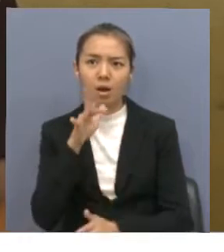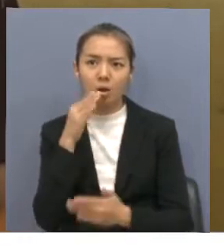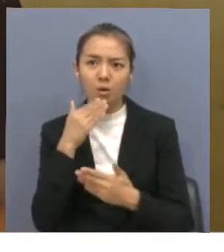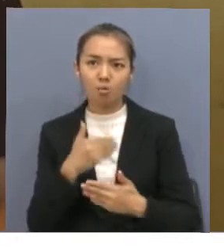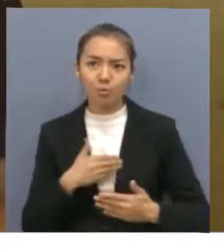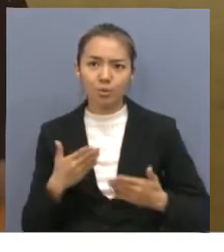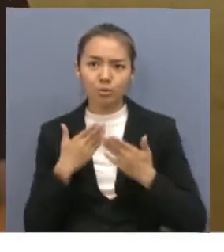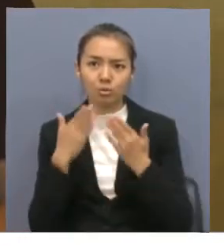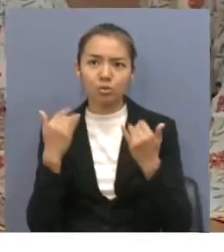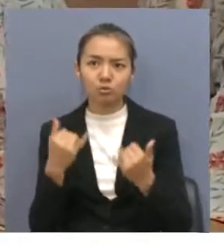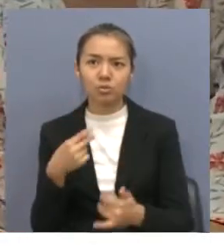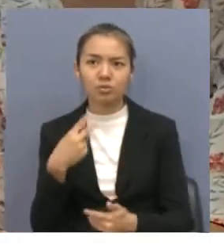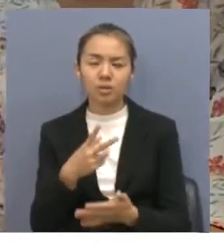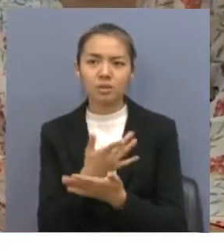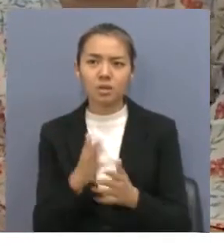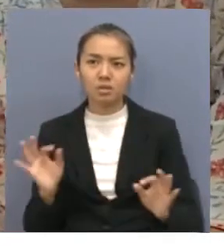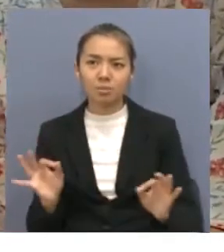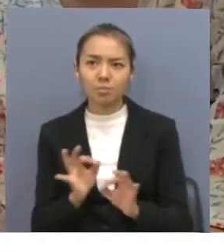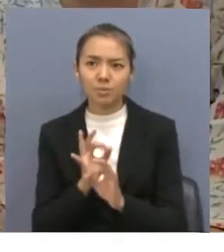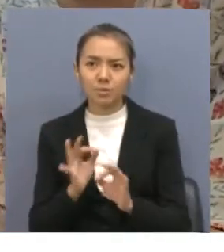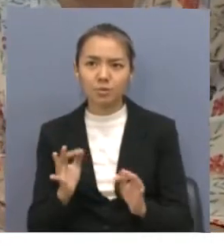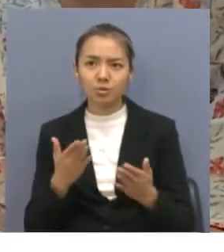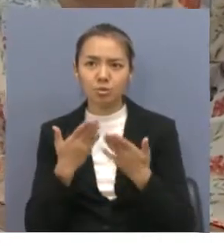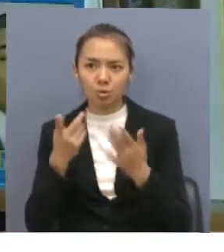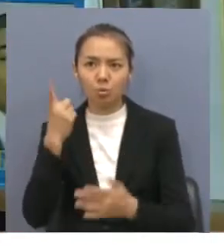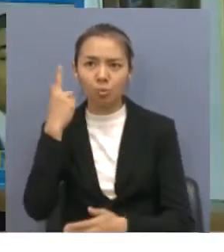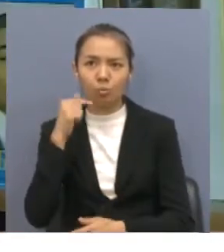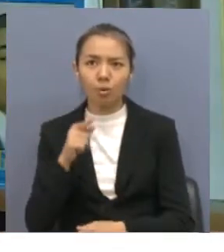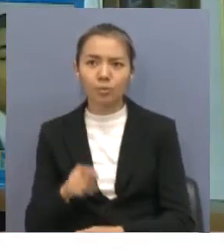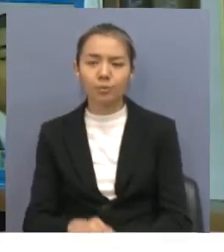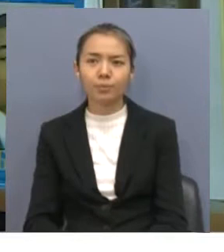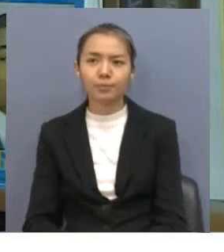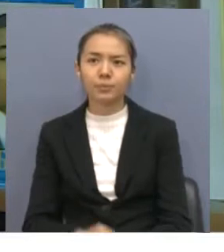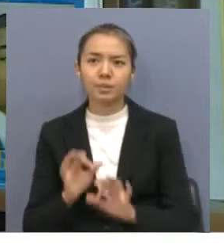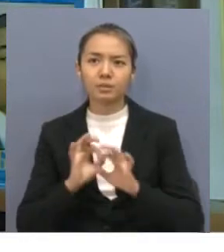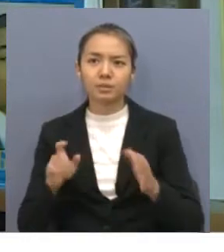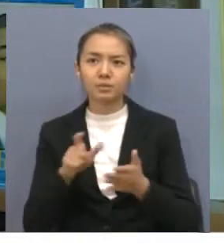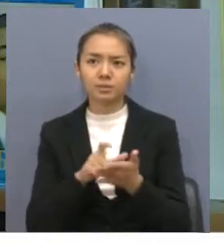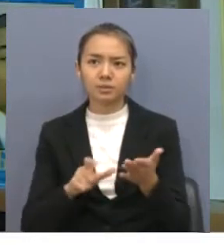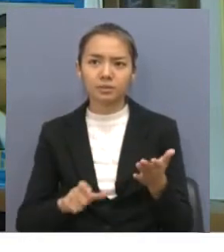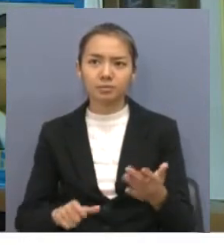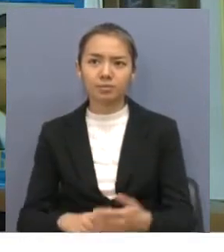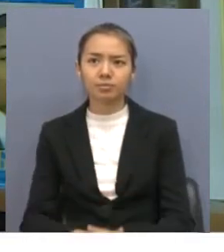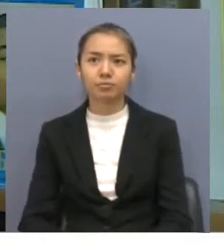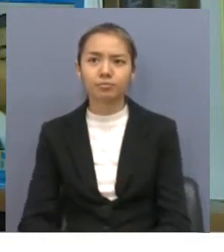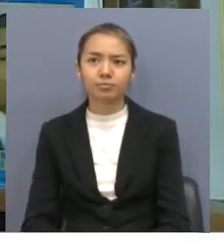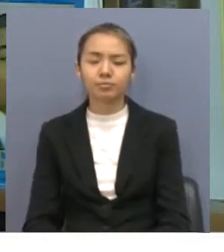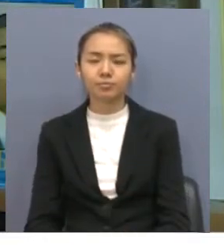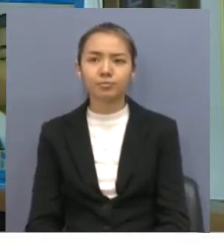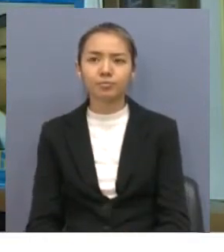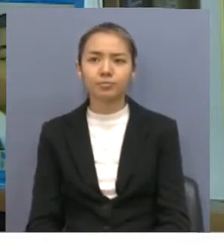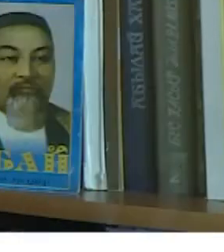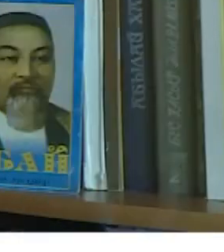ол, бүгінде ақынның 20 шақты өлеңі мен қара сөздерін жатқа біледі. Ғылым таппай мақтанба, орын таппай